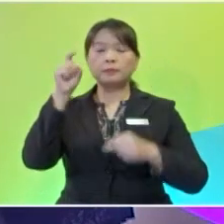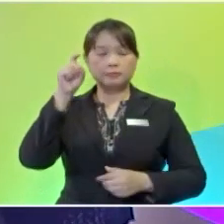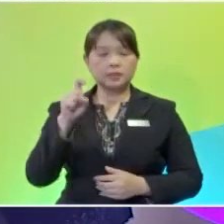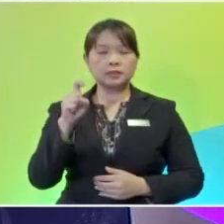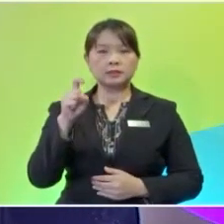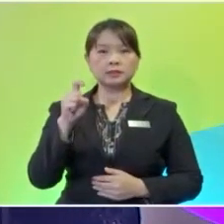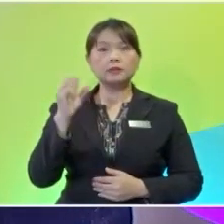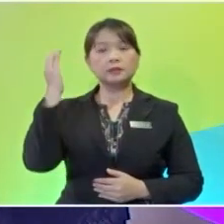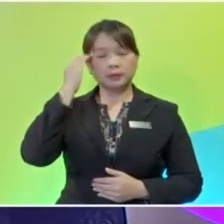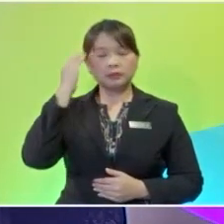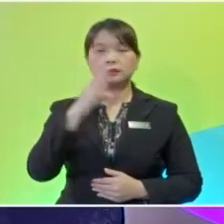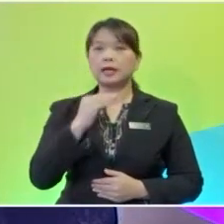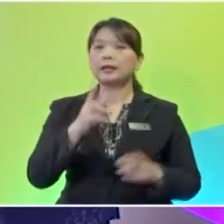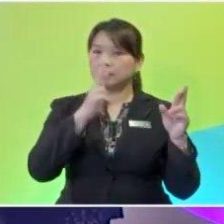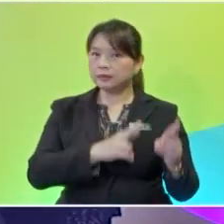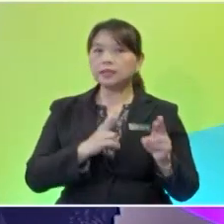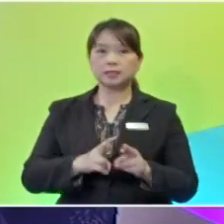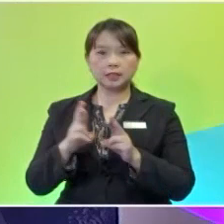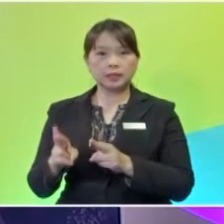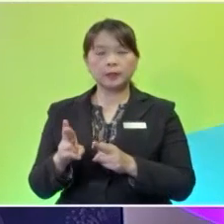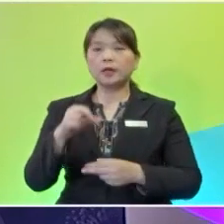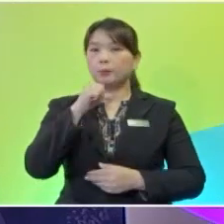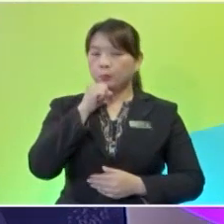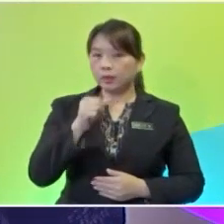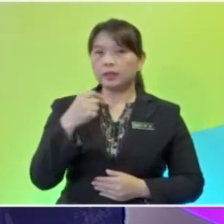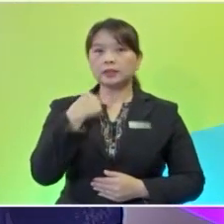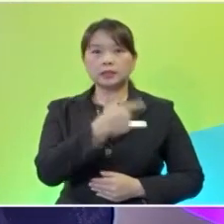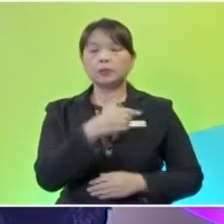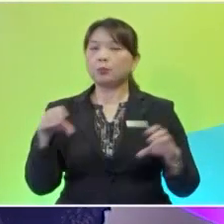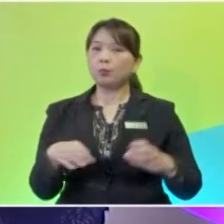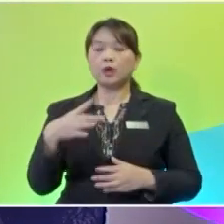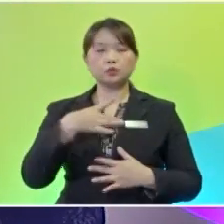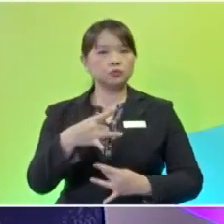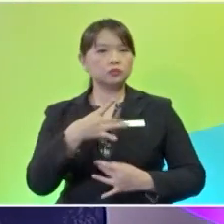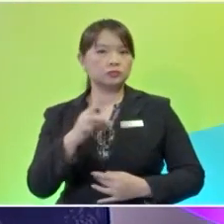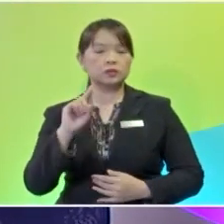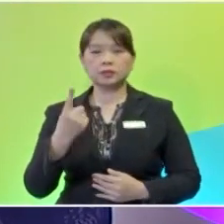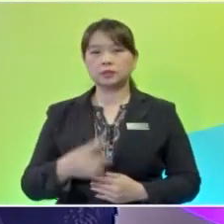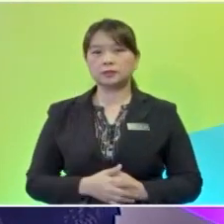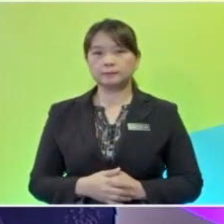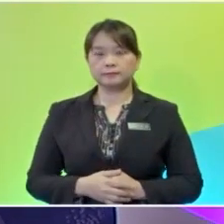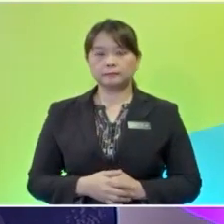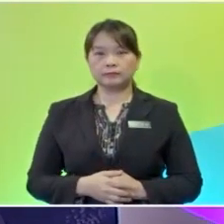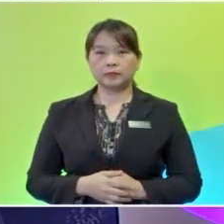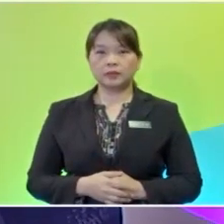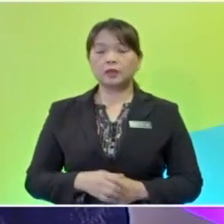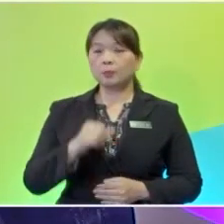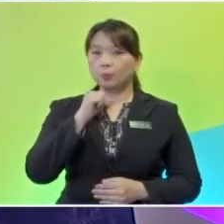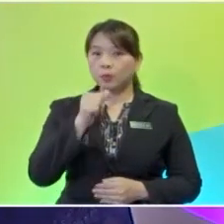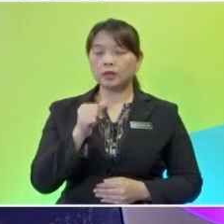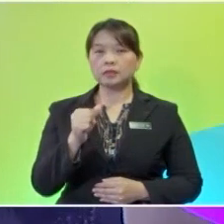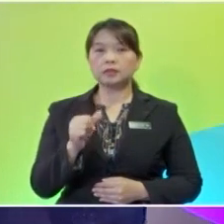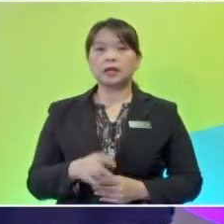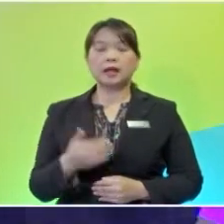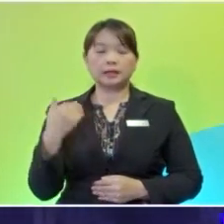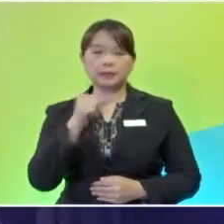的，有计划的去进行的，它不是说我们可以随意随意的啊，然后也不是说没有一个准则的